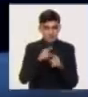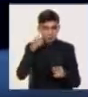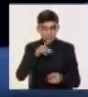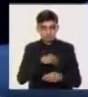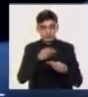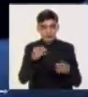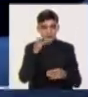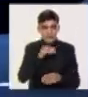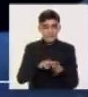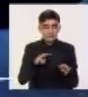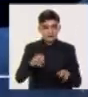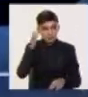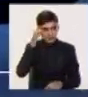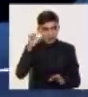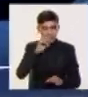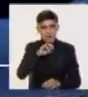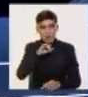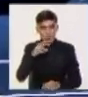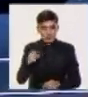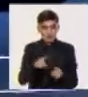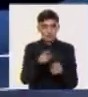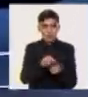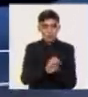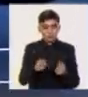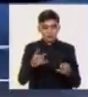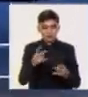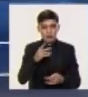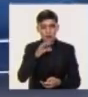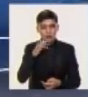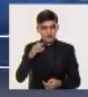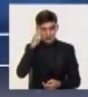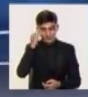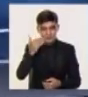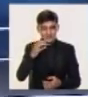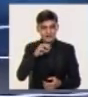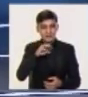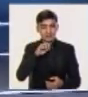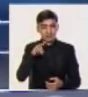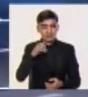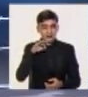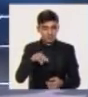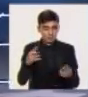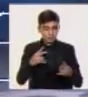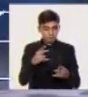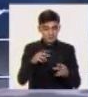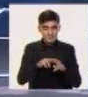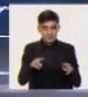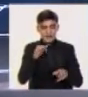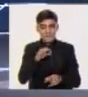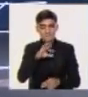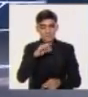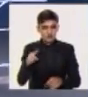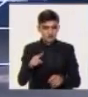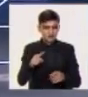Министерстве образования и науки. Сейчас этот документ должен соответствовать госстандартам, за исключением дипломов международных и автономных вузов,